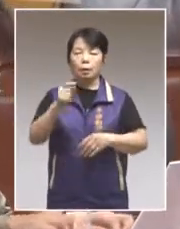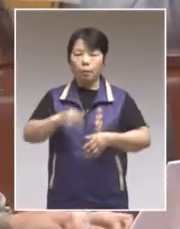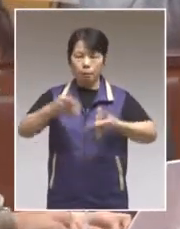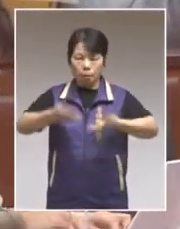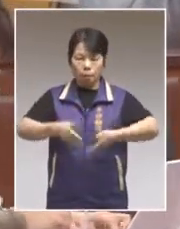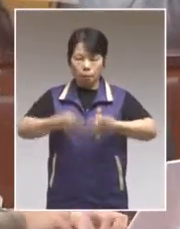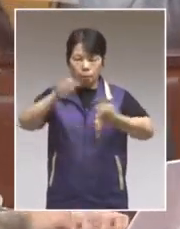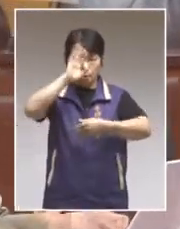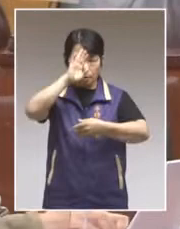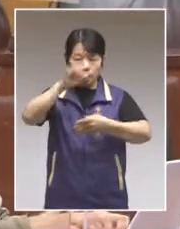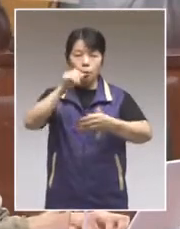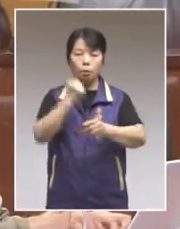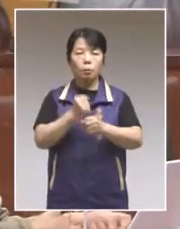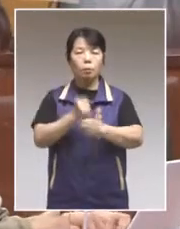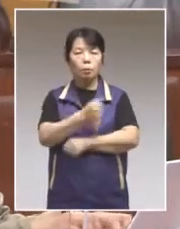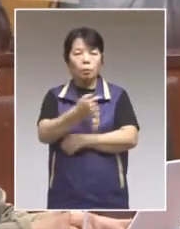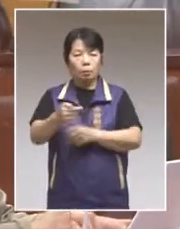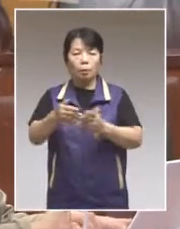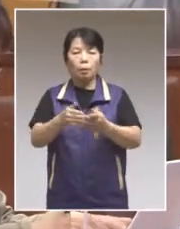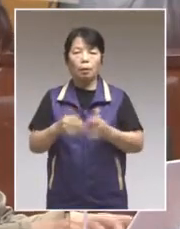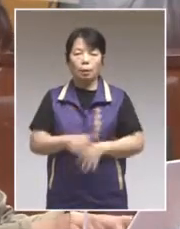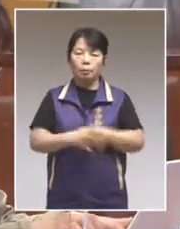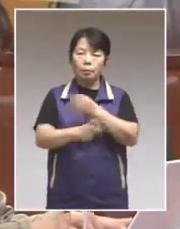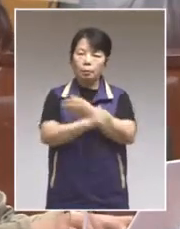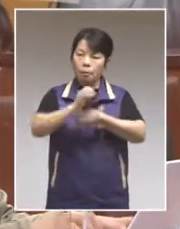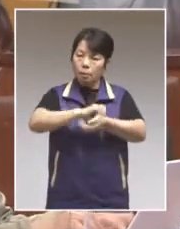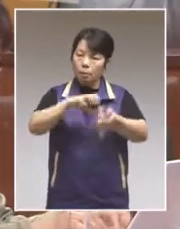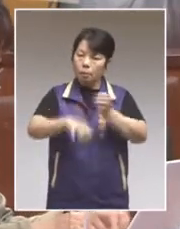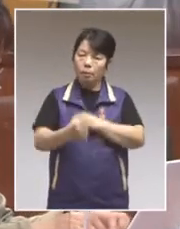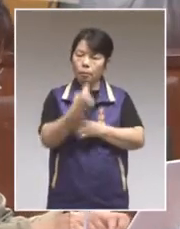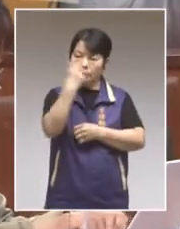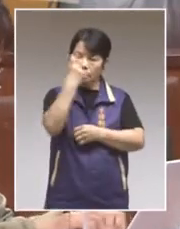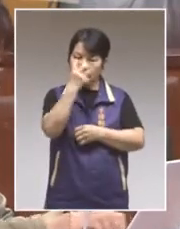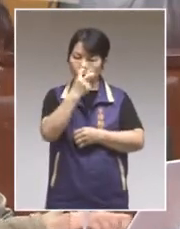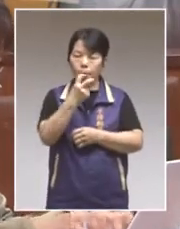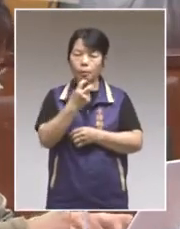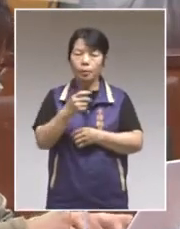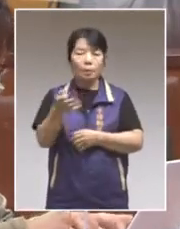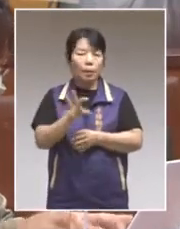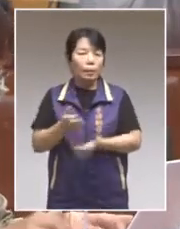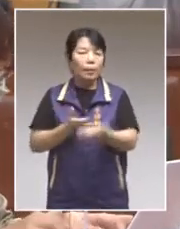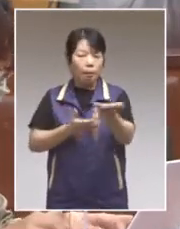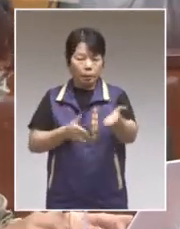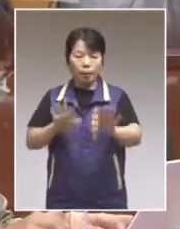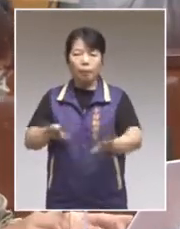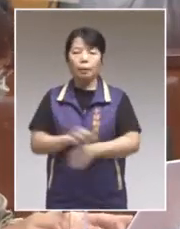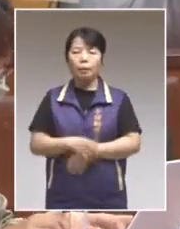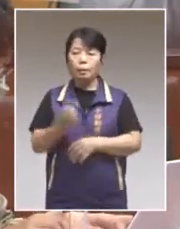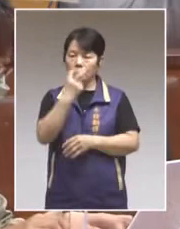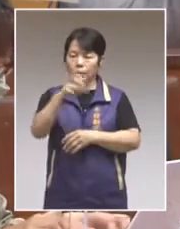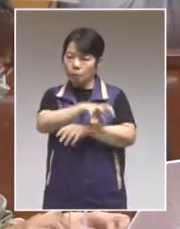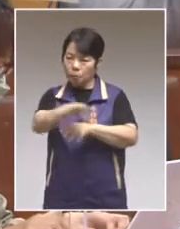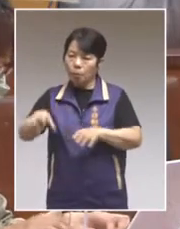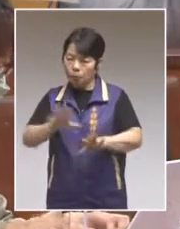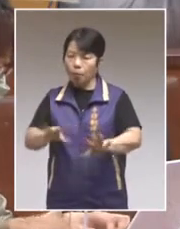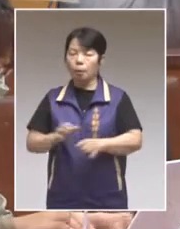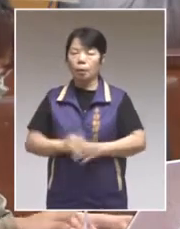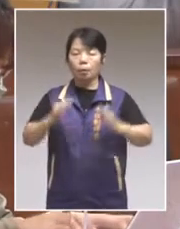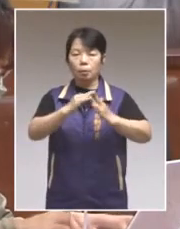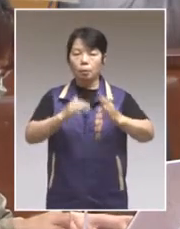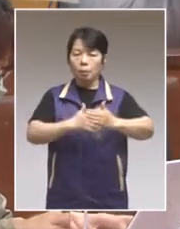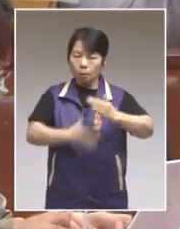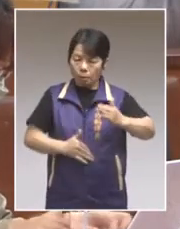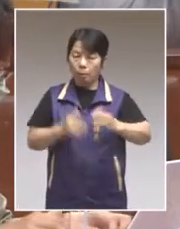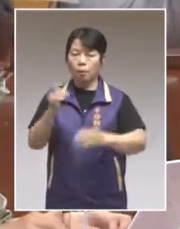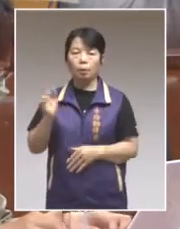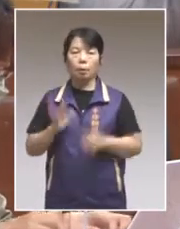像是基层诊所有提供快筛，然后还有社区筛检站有广设，然后居家照护有专责医